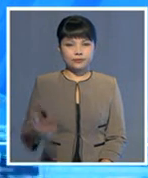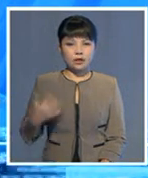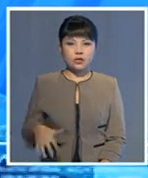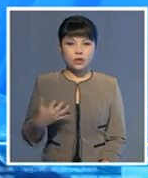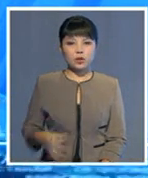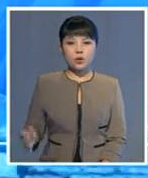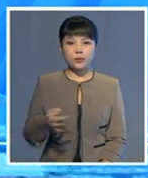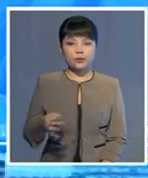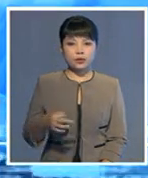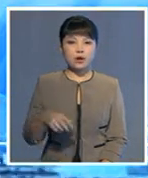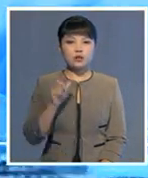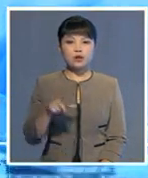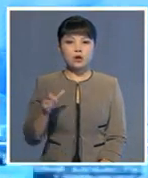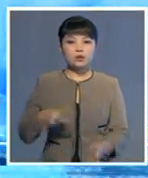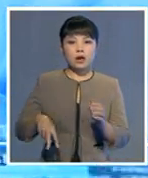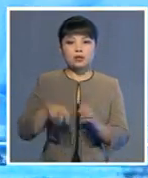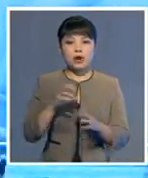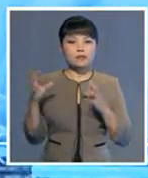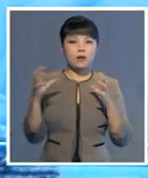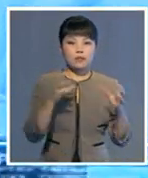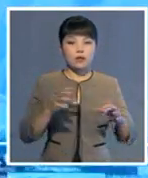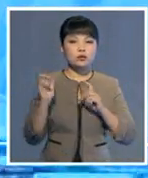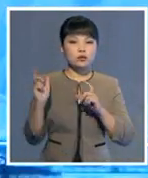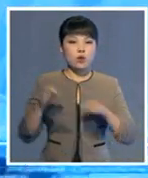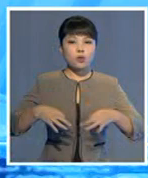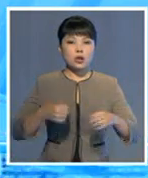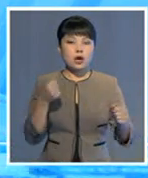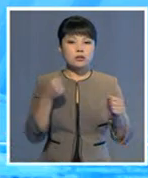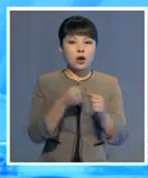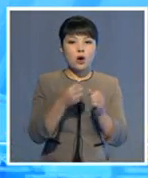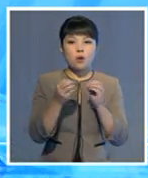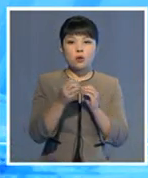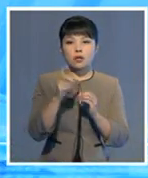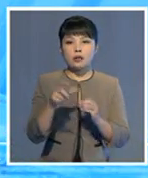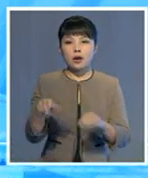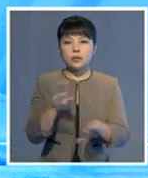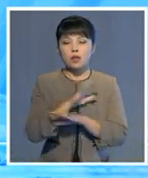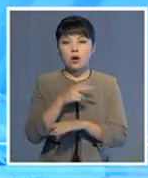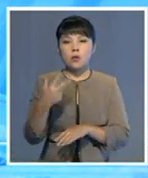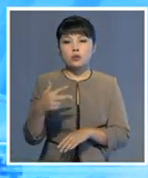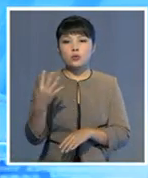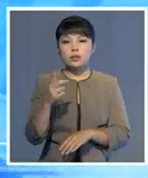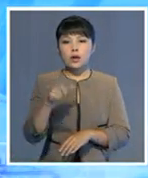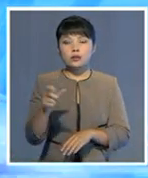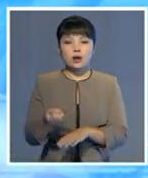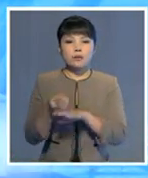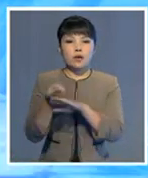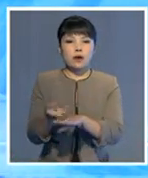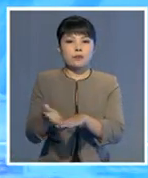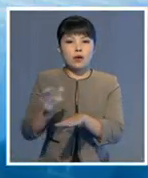Жамбыл облысында жолаушылар автобусы мен жүк көлігі қақтығысып, 10 адам қаза тапты. Тағы 34 кісі ауыр жағдайда ауруханаға